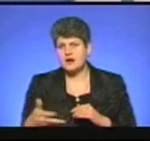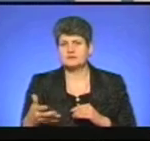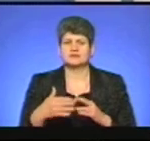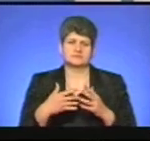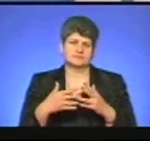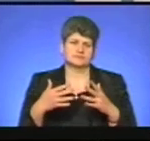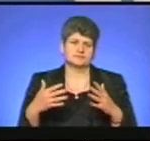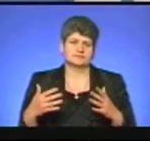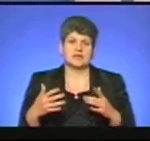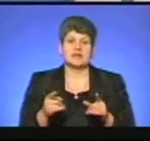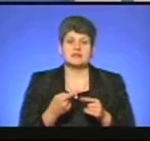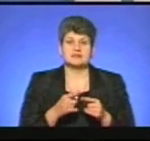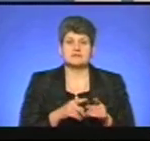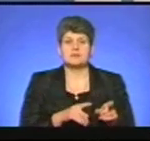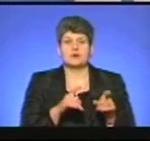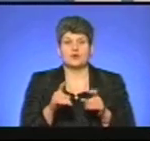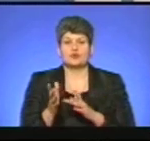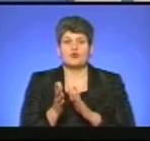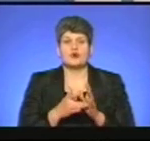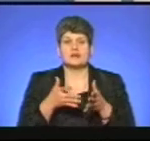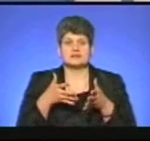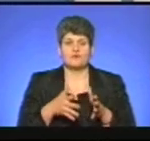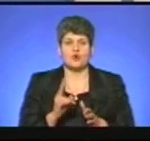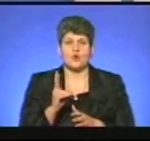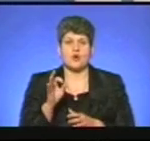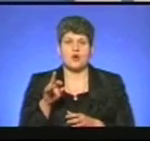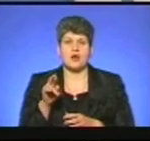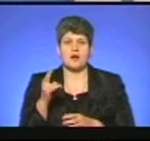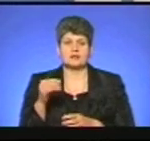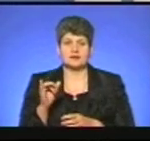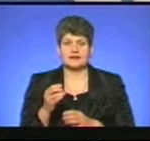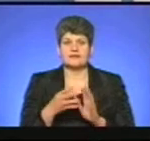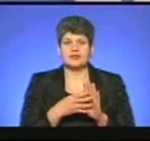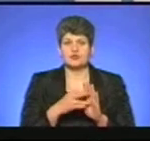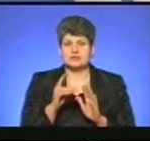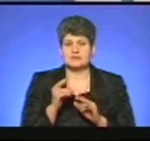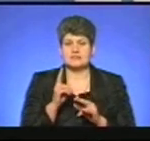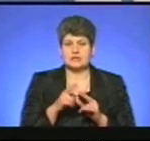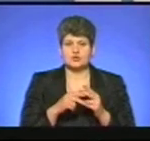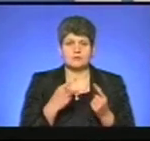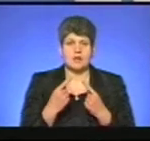вже переходимо у Різдво з колядками 9 числа. Ми зараз закінчуємо перемовини.